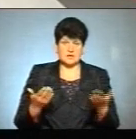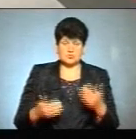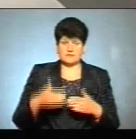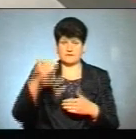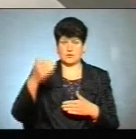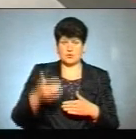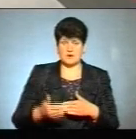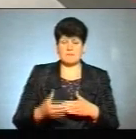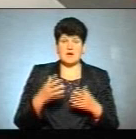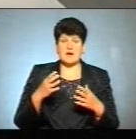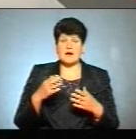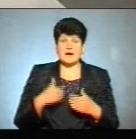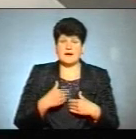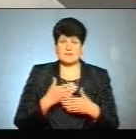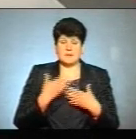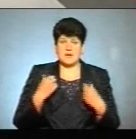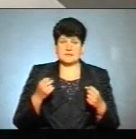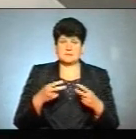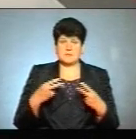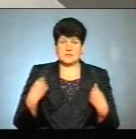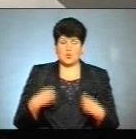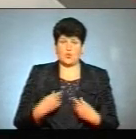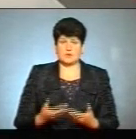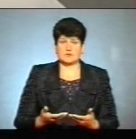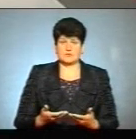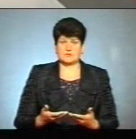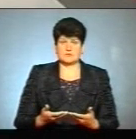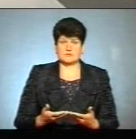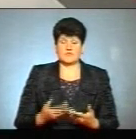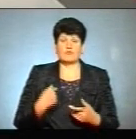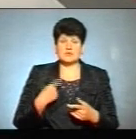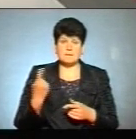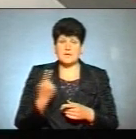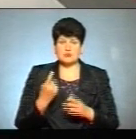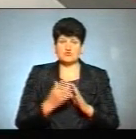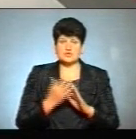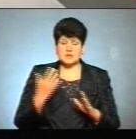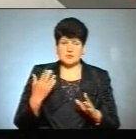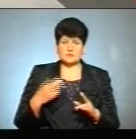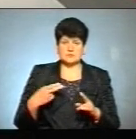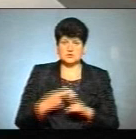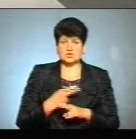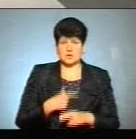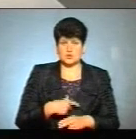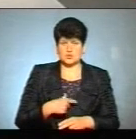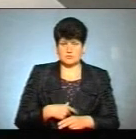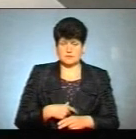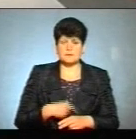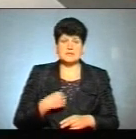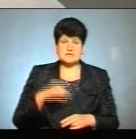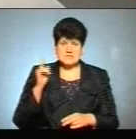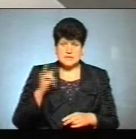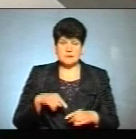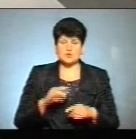вже відокремлена, а немає спецодягу, то ну, нашкодить, в першу чергу, шкодить, в принципі, собі. Ми знаємо,